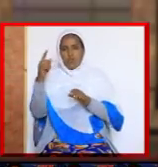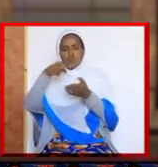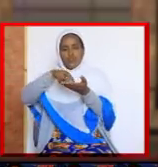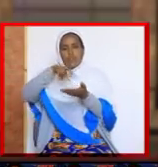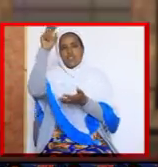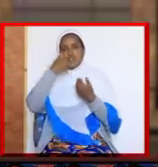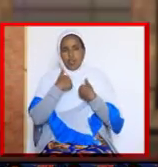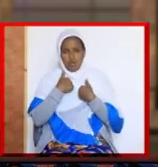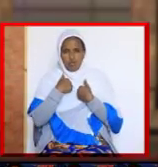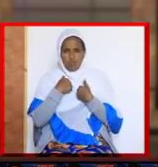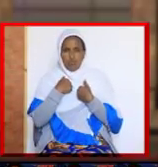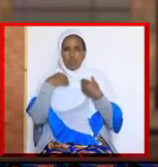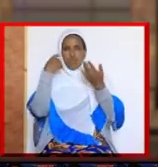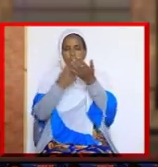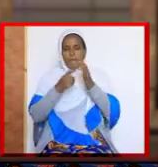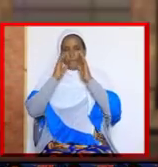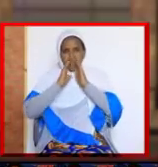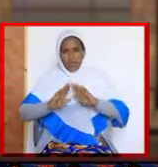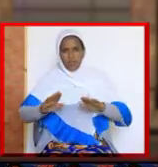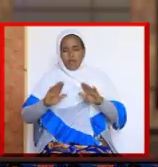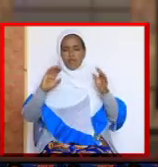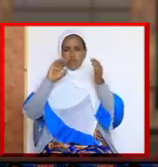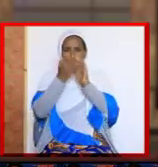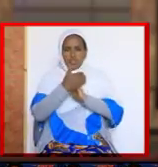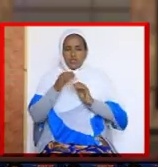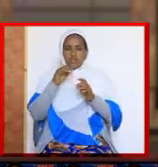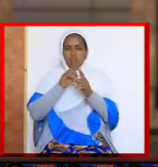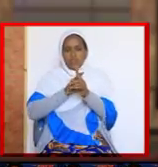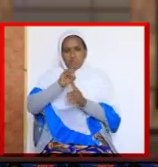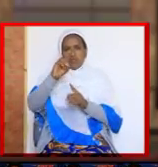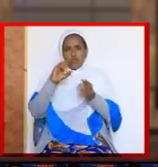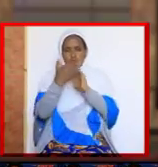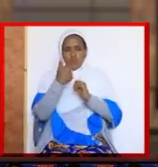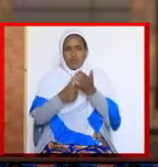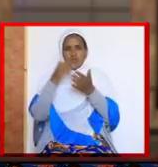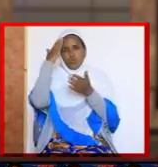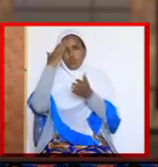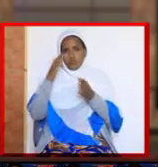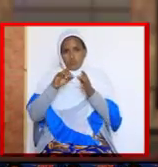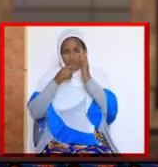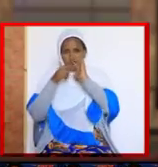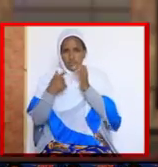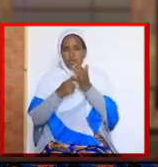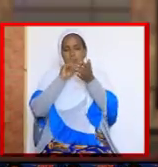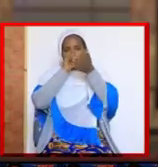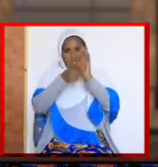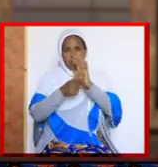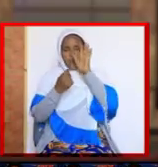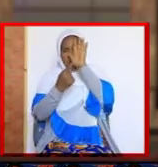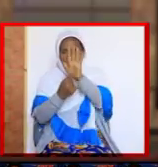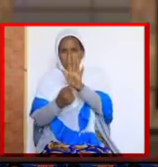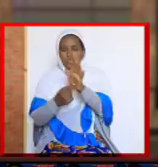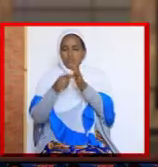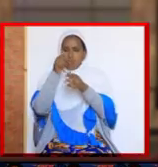እያንዳንዱ የመነሻ አለው። ዝም ብሎ ወድቆ እንዳይቀር ተራ ነገር ከሆነ ተርታ ንግግር ከሆነ ወድቆ ይቀራል። በምሳሌ